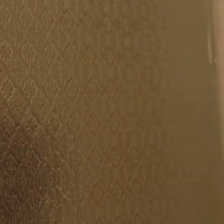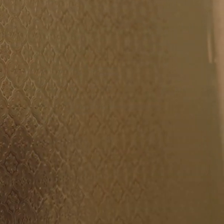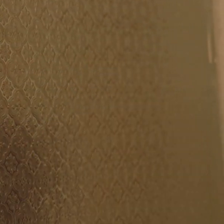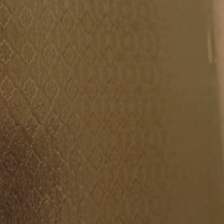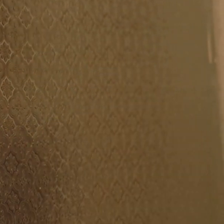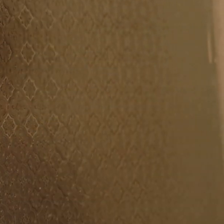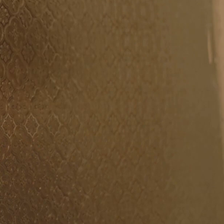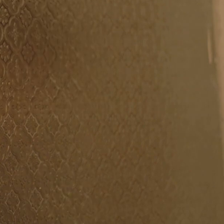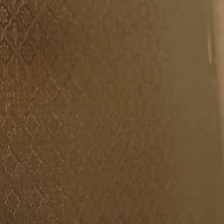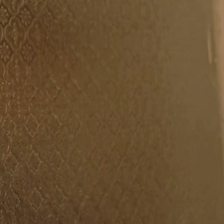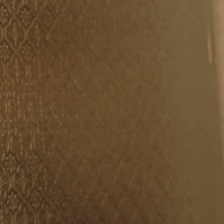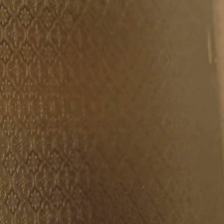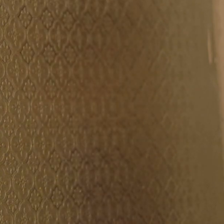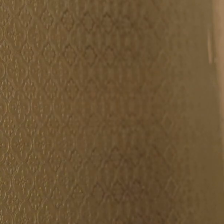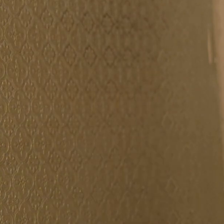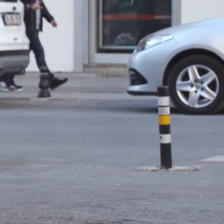kapadı.